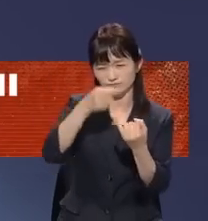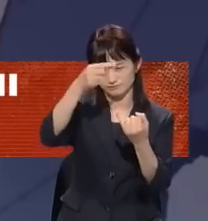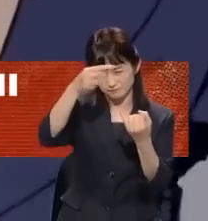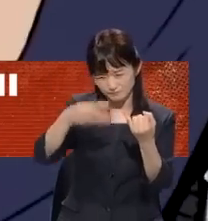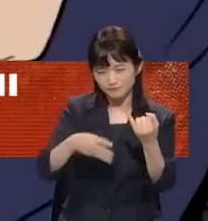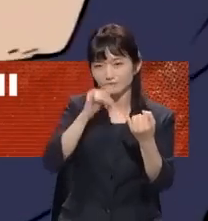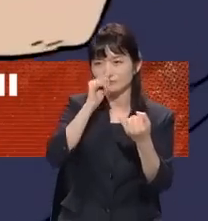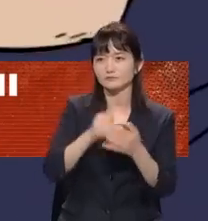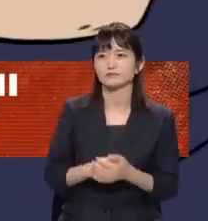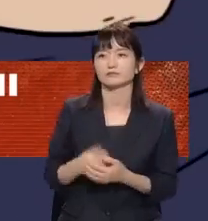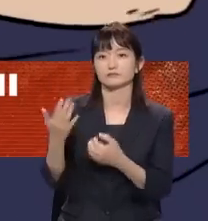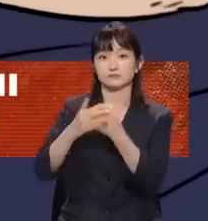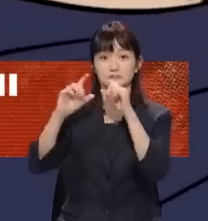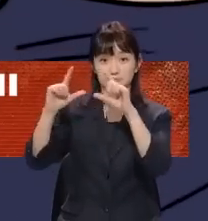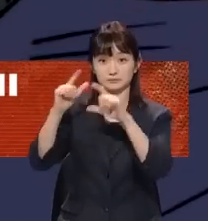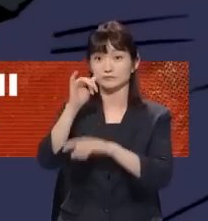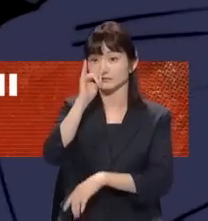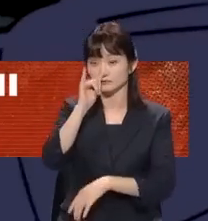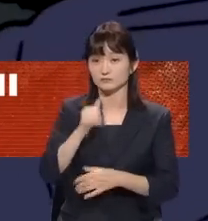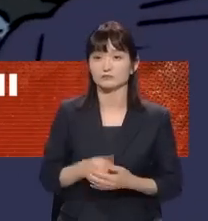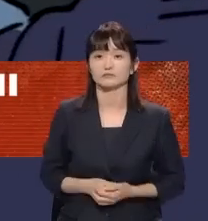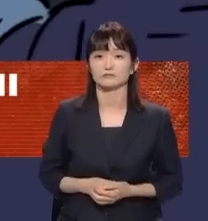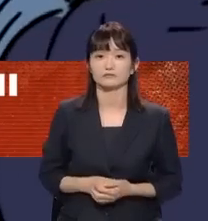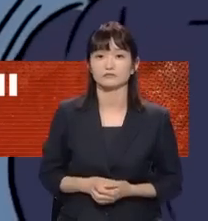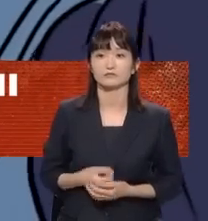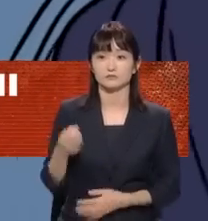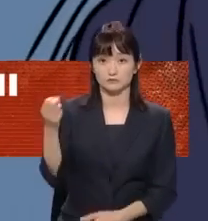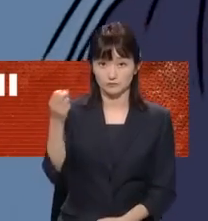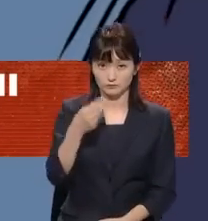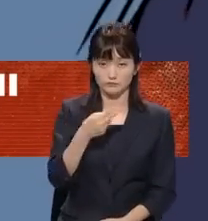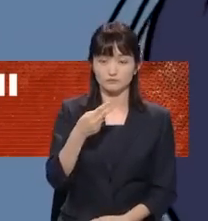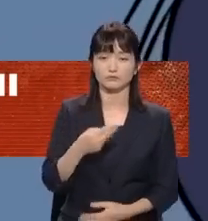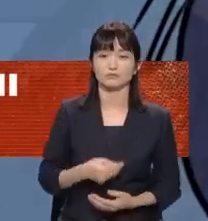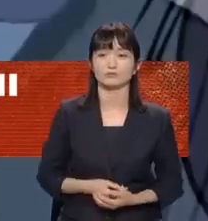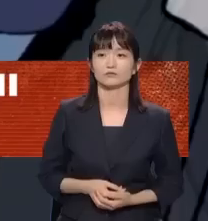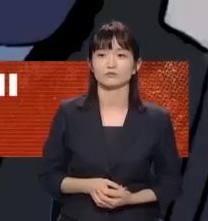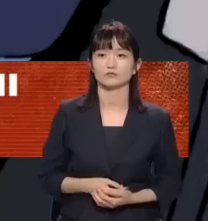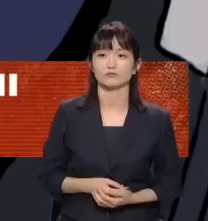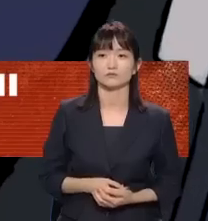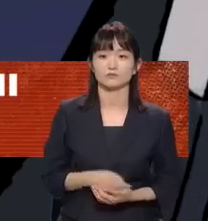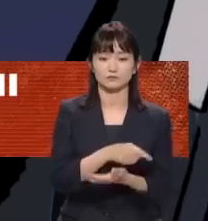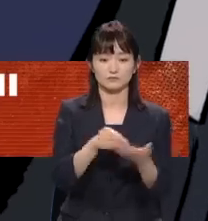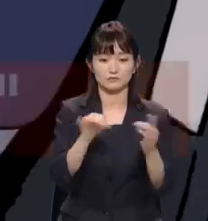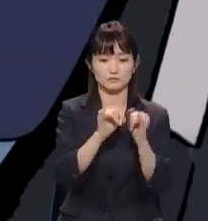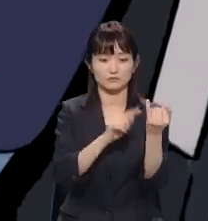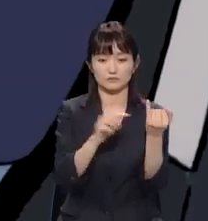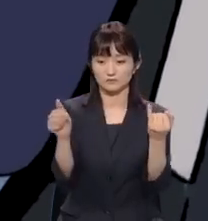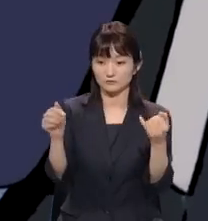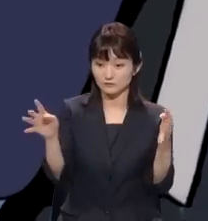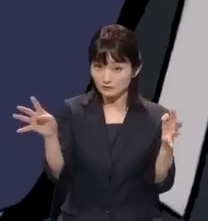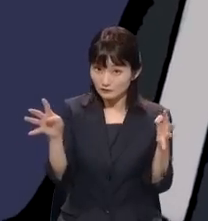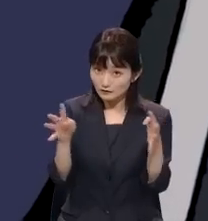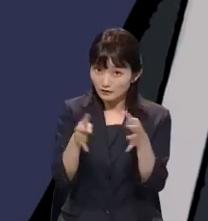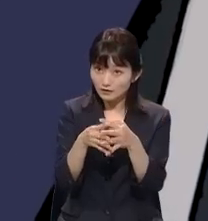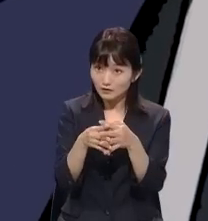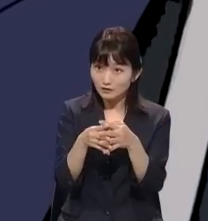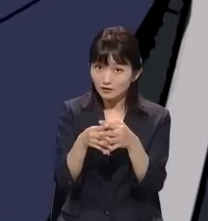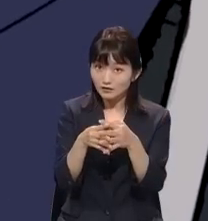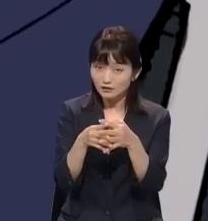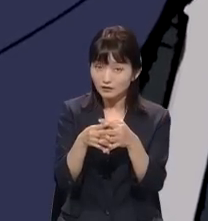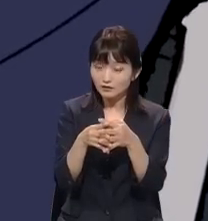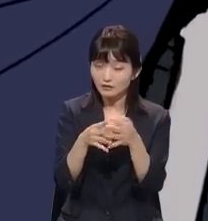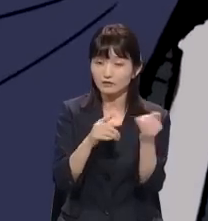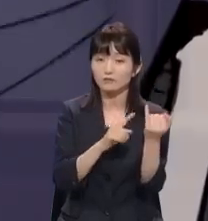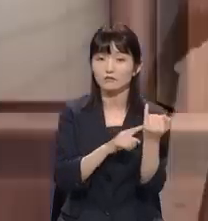또 거기다 집행유예 선고 이력도 있었고 여기서 더 나아가서 일단 피해자와 합의를 했습니다 중간에 그래서